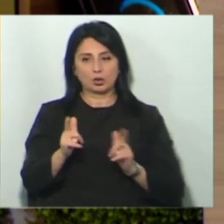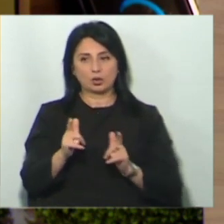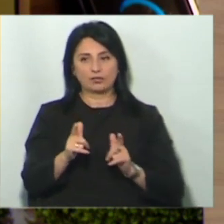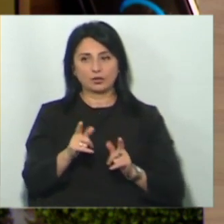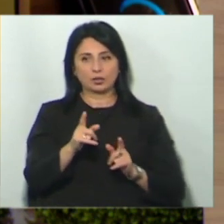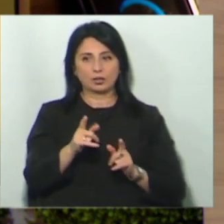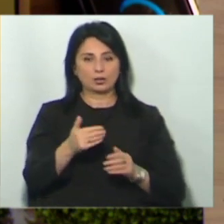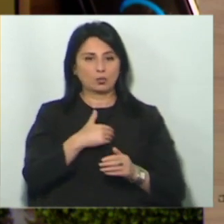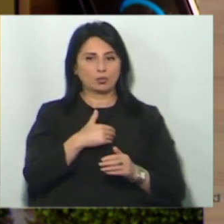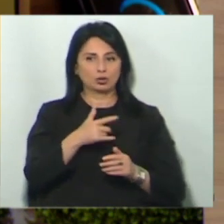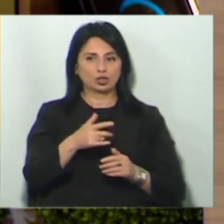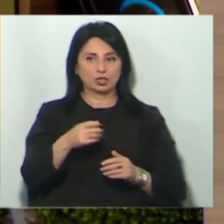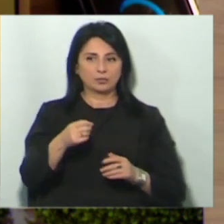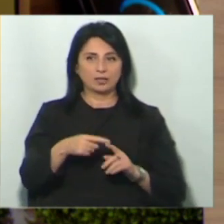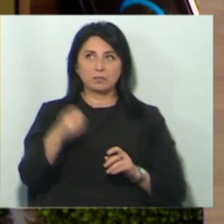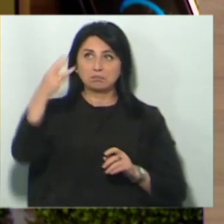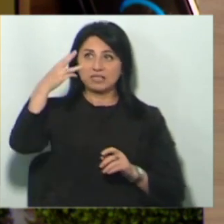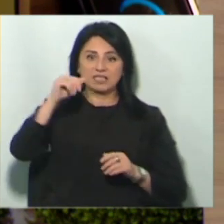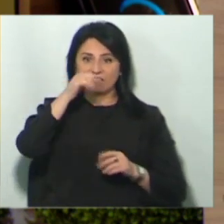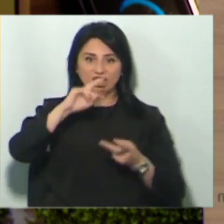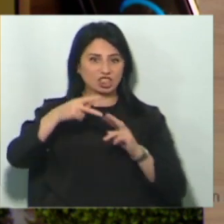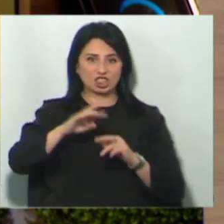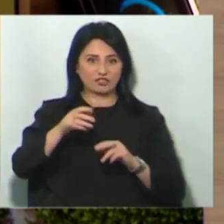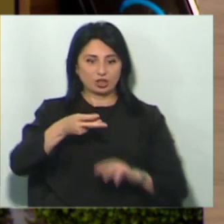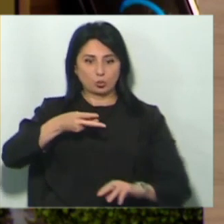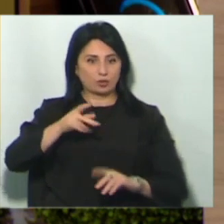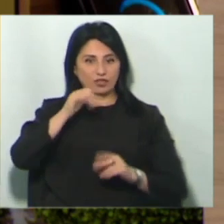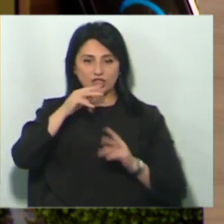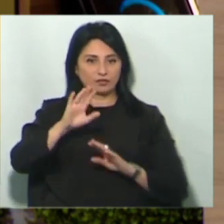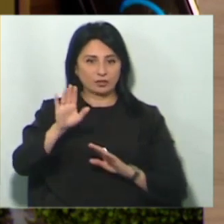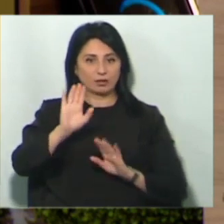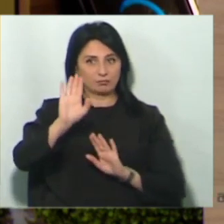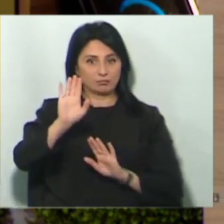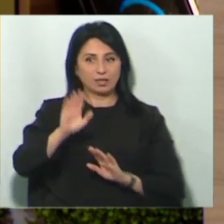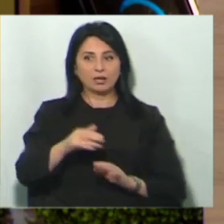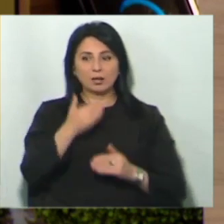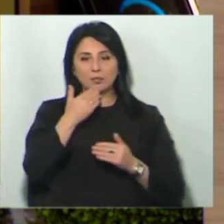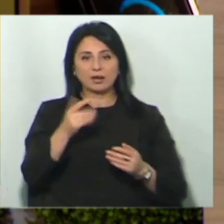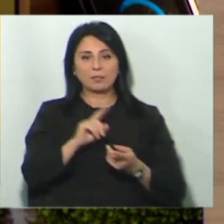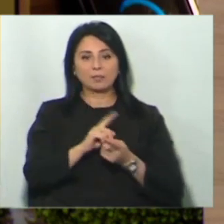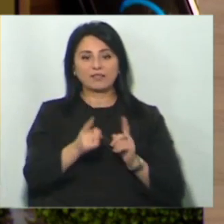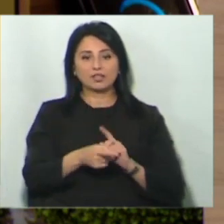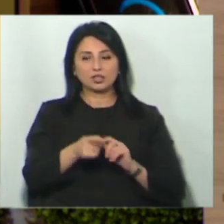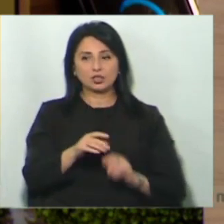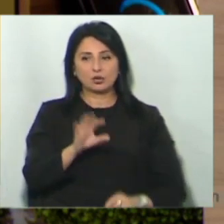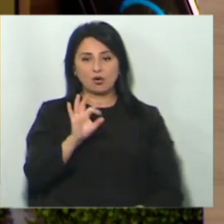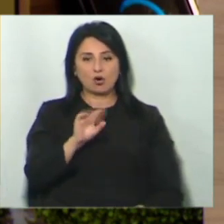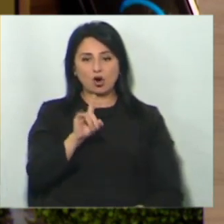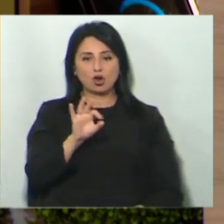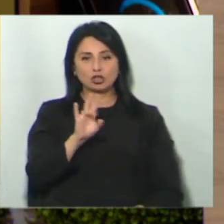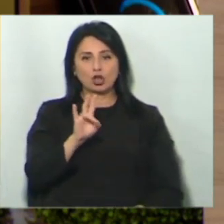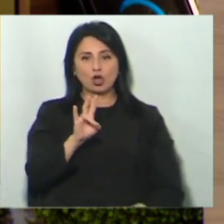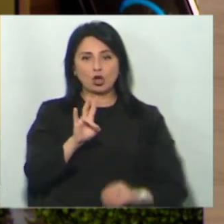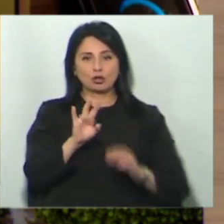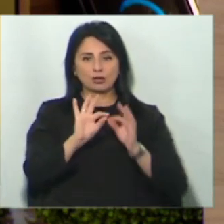Lacar Novivar, Dișot, Mzesver, Cuet, Cuet, Cuet, Miskamos, Cuet, Cuet, Cuet, Cuet, Pidikit, Ucanas, Period, Ozonis, Penar,